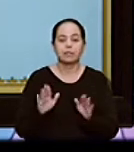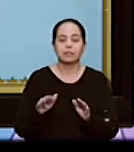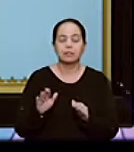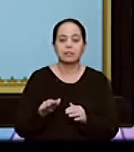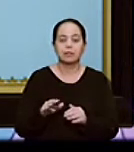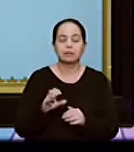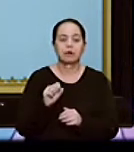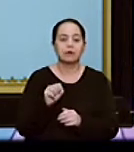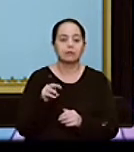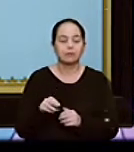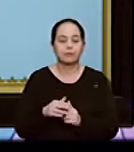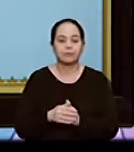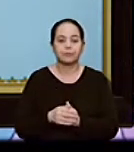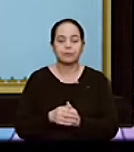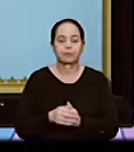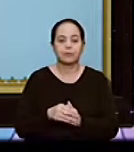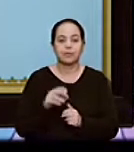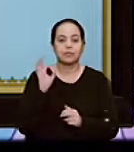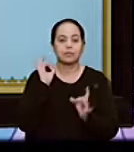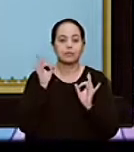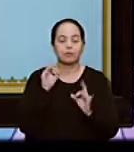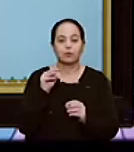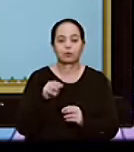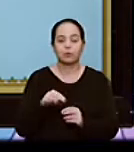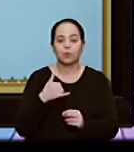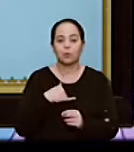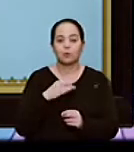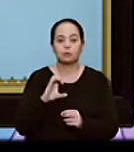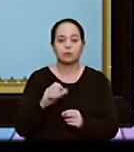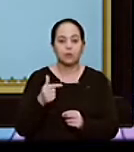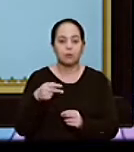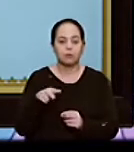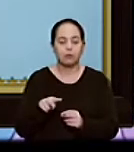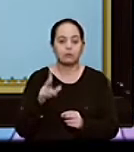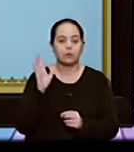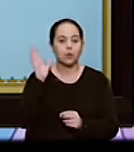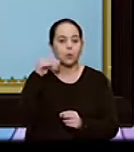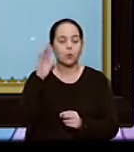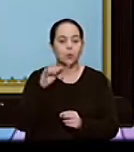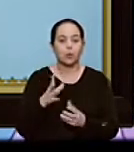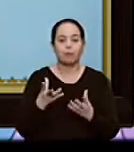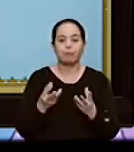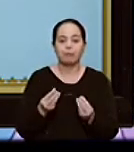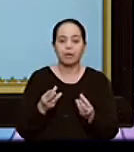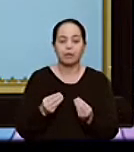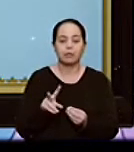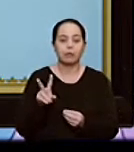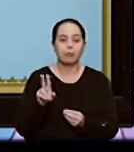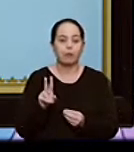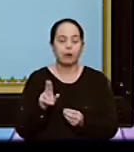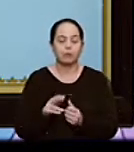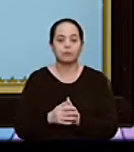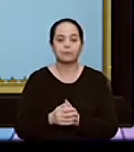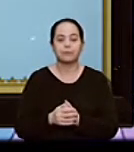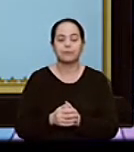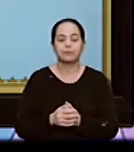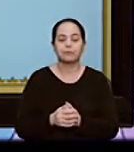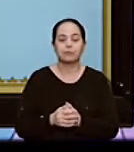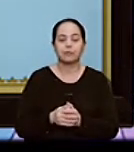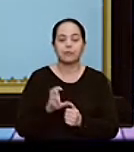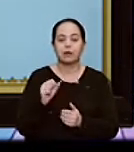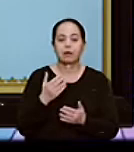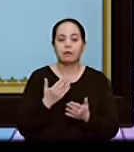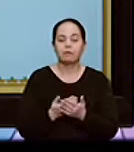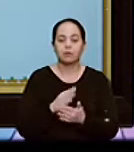Летят – «АТ». Звук «Т» у нас согласный, глухой, мягкий, парный.